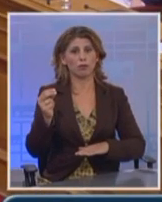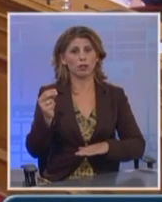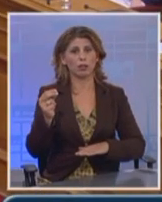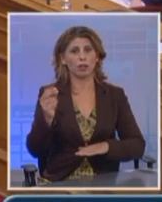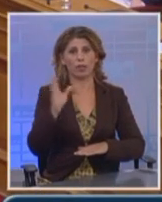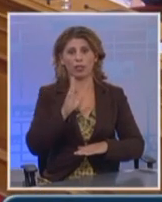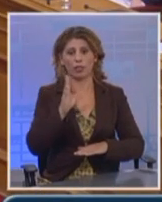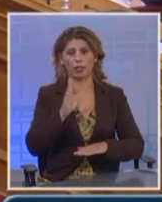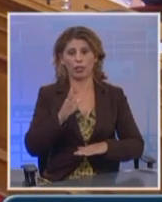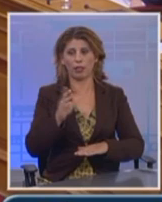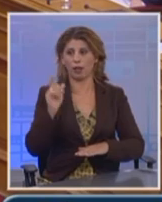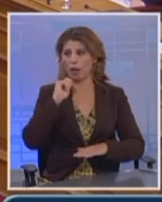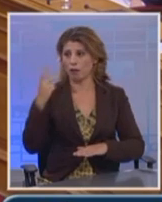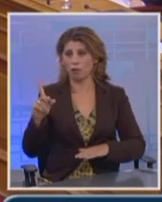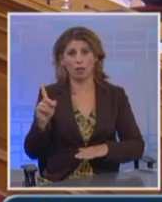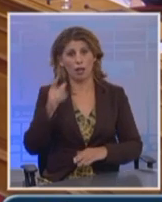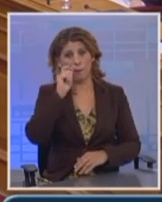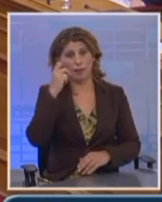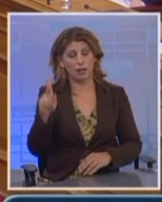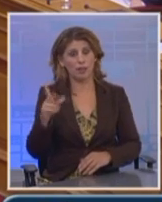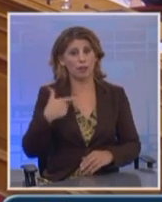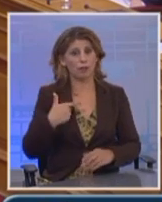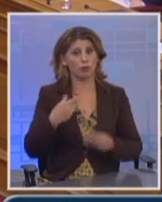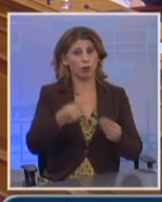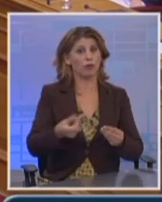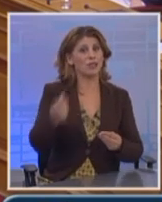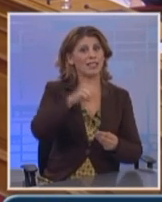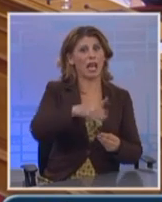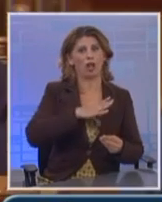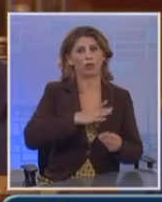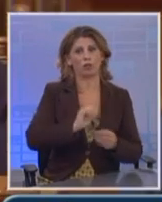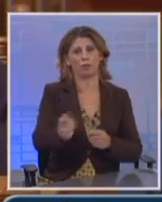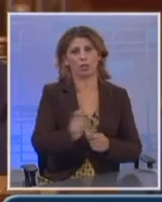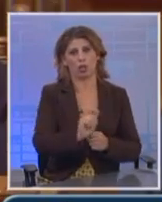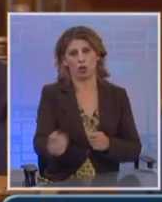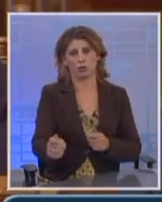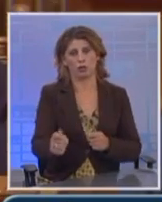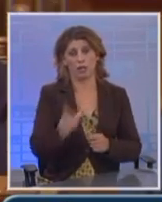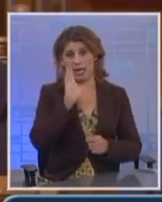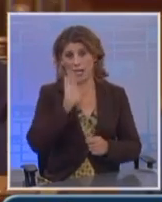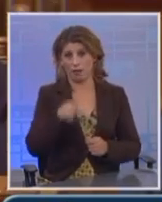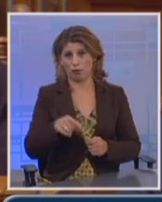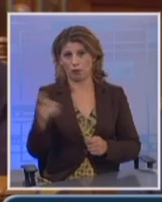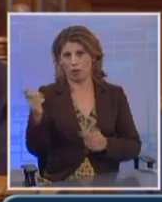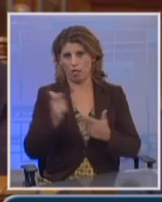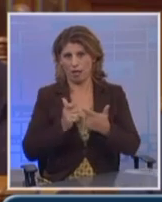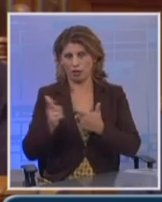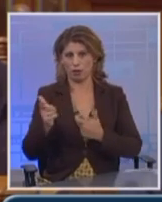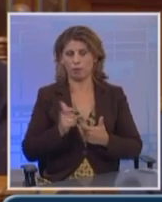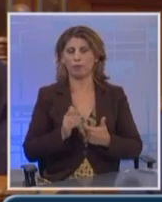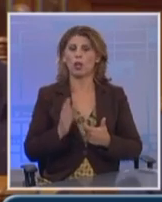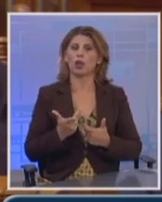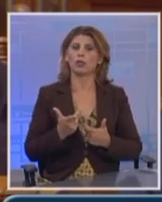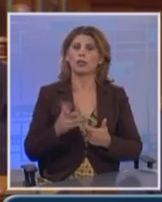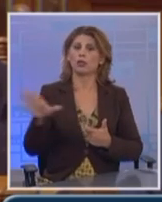σας. Ο οποίος είχε δηλώσει ότι το δάνειο είχε παραχωρηθεί σε τρίτον. Η αλήθεια λοιπόν για το δάνειο αυτό είναι ότι